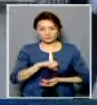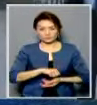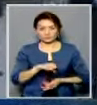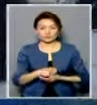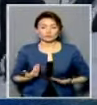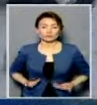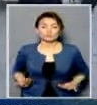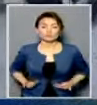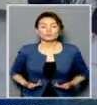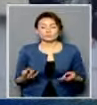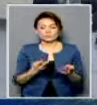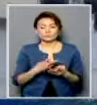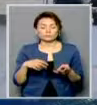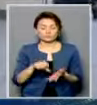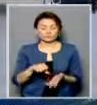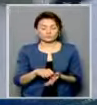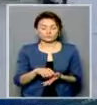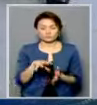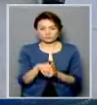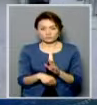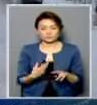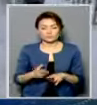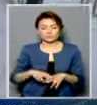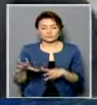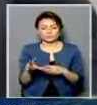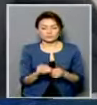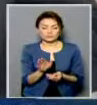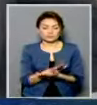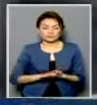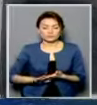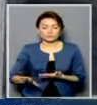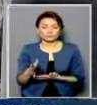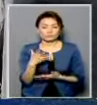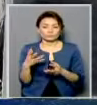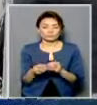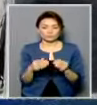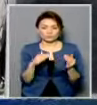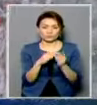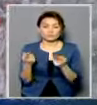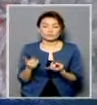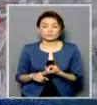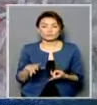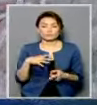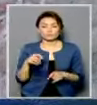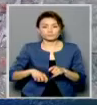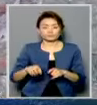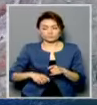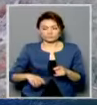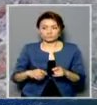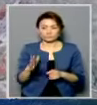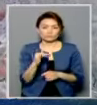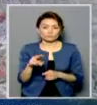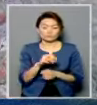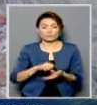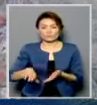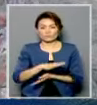учреждений и жителям следует принять участие в нем, чтобы совместно очистить наш общий дом. В связи с этим был проверен внешний вид